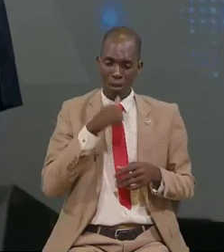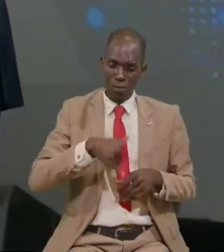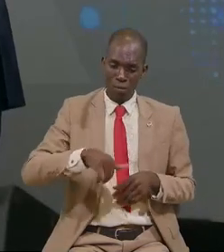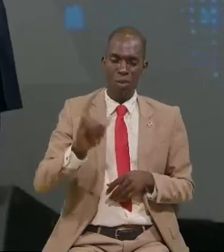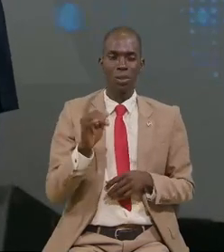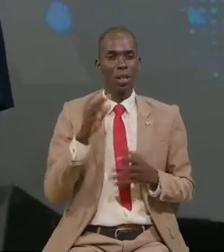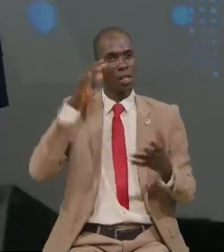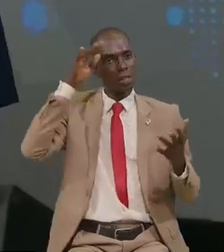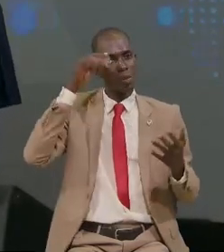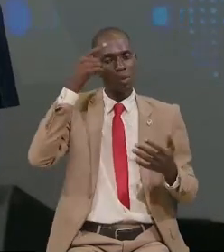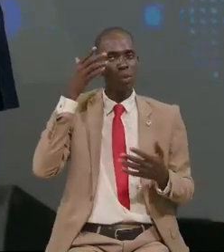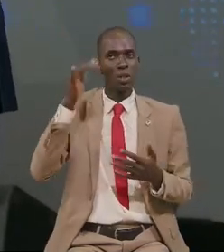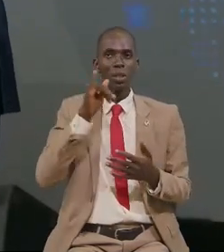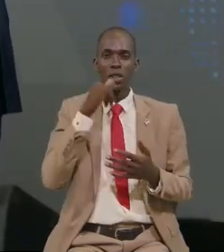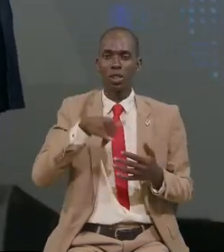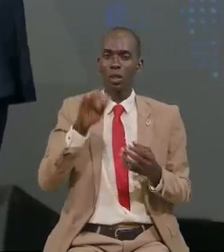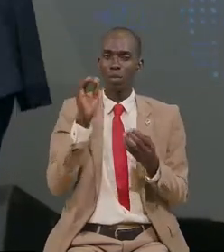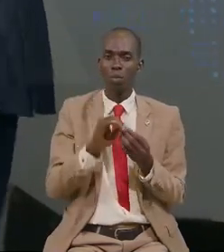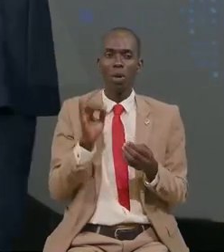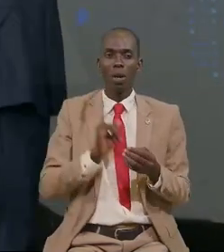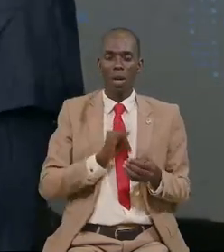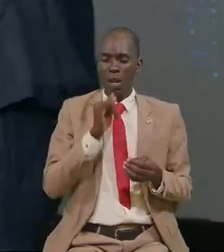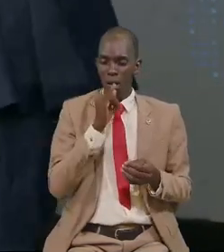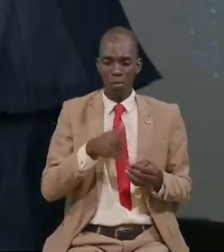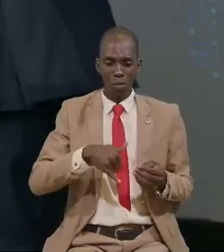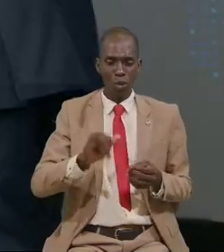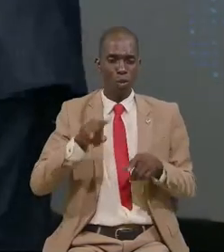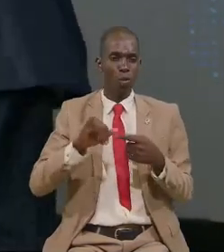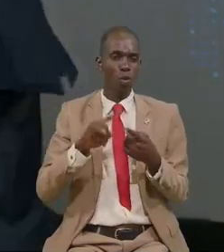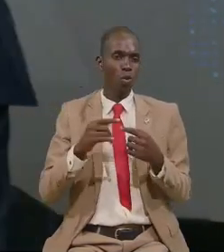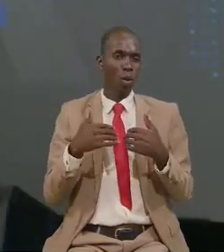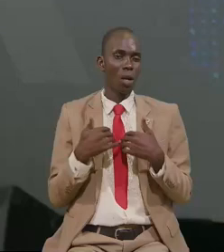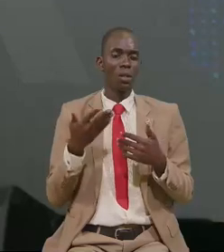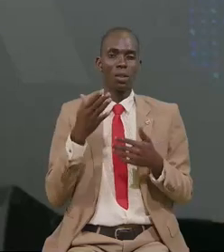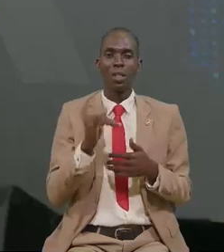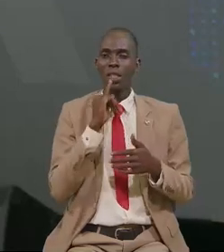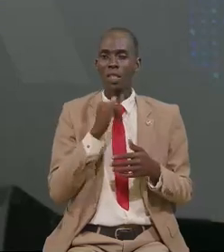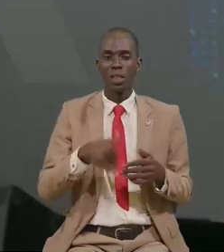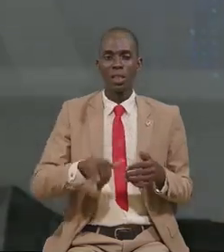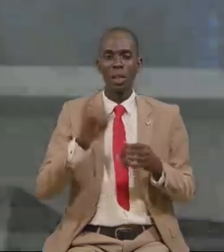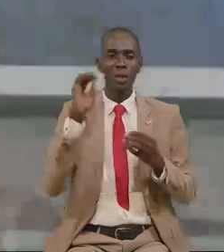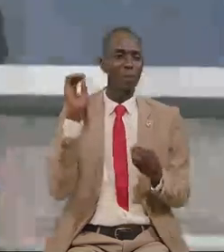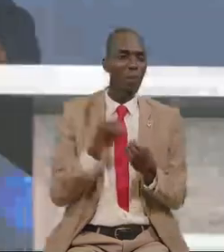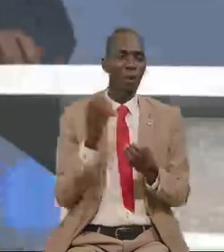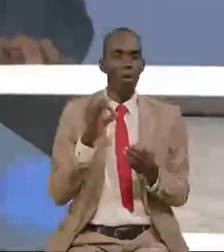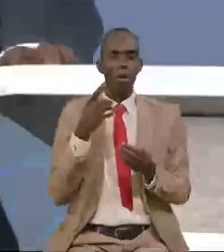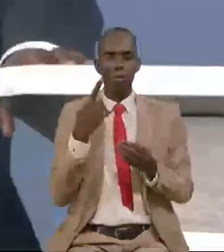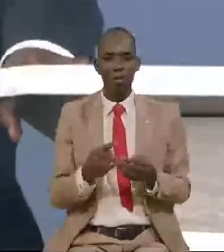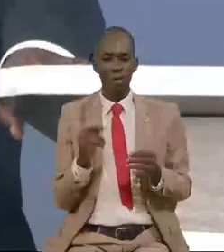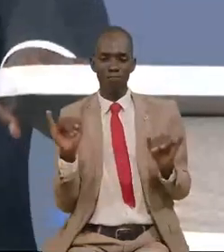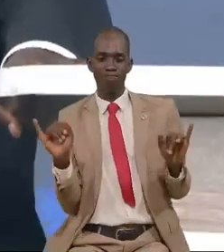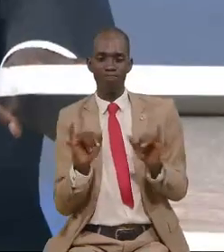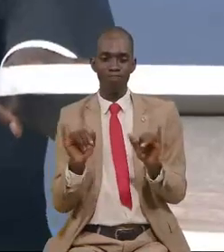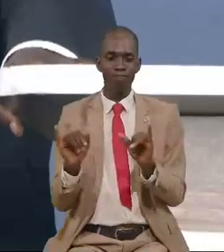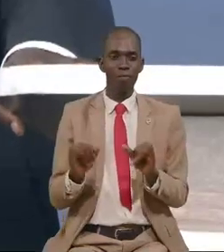beaucoup pour lequel je prie. Il y a encore beaucoup que je veux recevoir. Il y a encore beaucoup de ressemblance au Christ